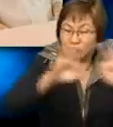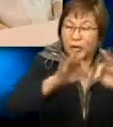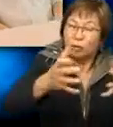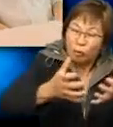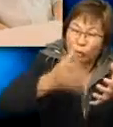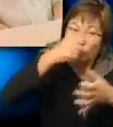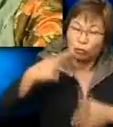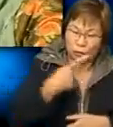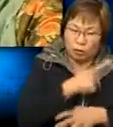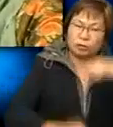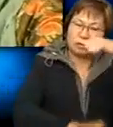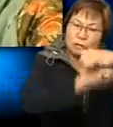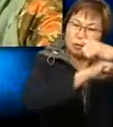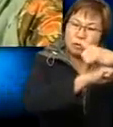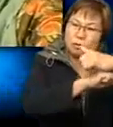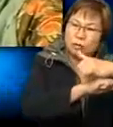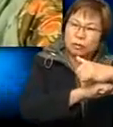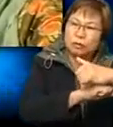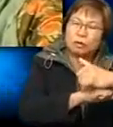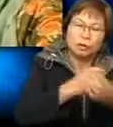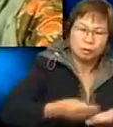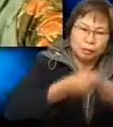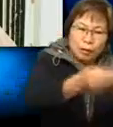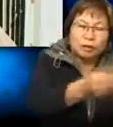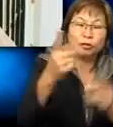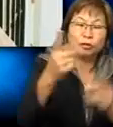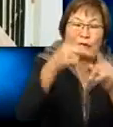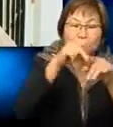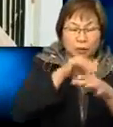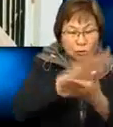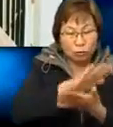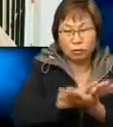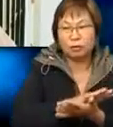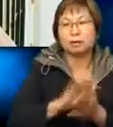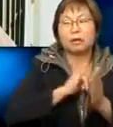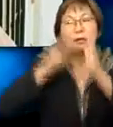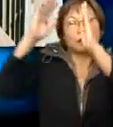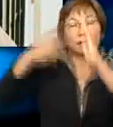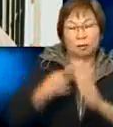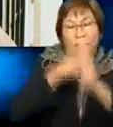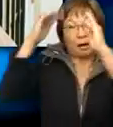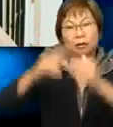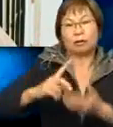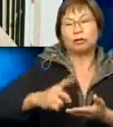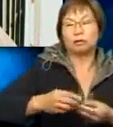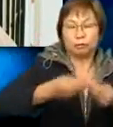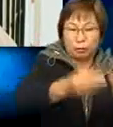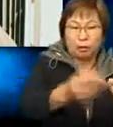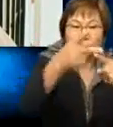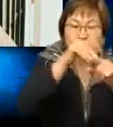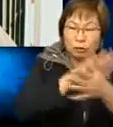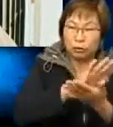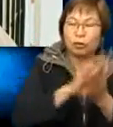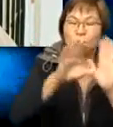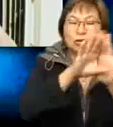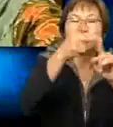ada keinginan untuk kita menyumbangkan sesuatu kepada sekolah. Kami harap sumbangan kami nanti akan menjadi contoh